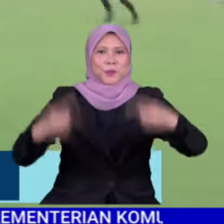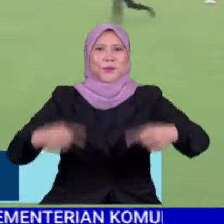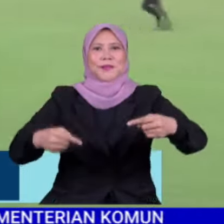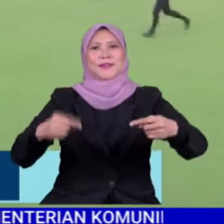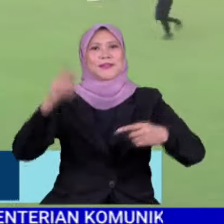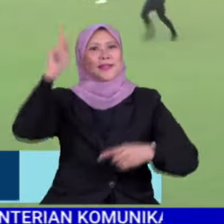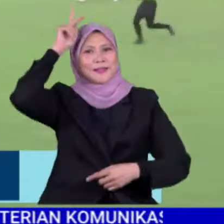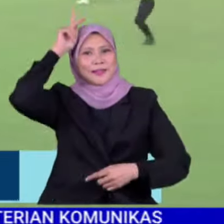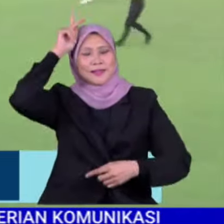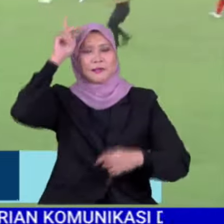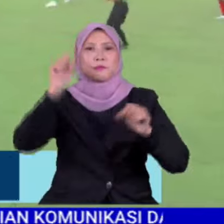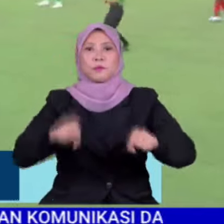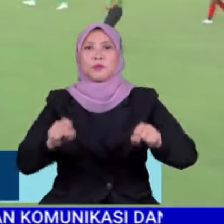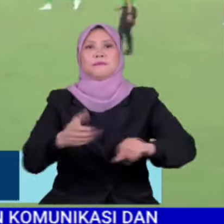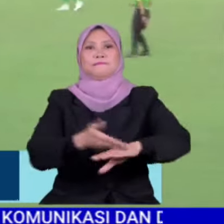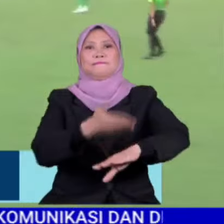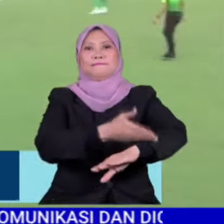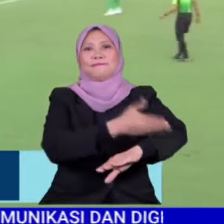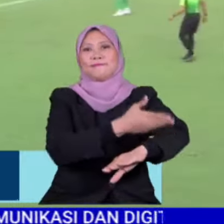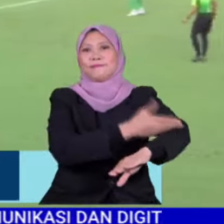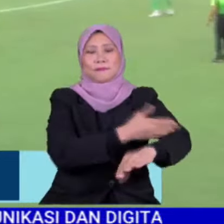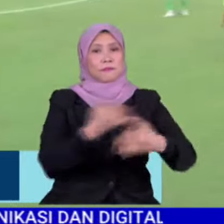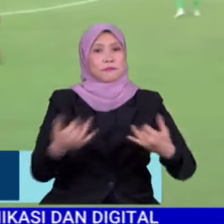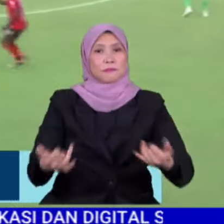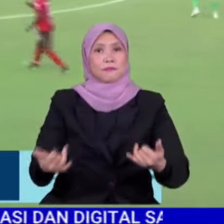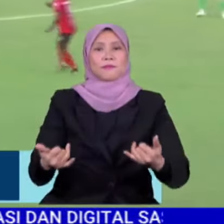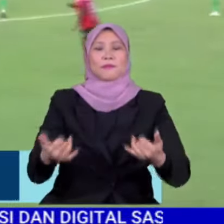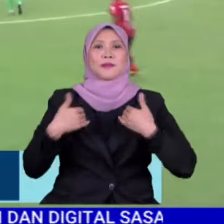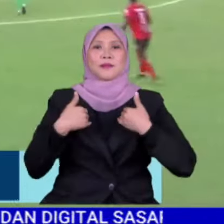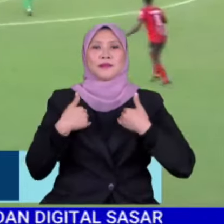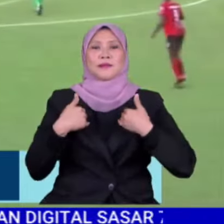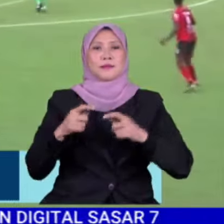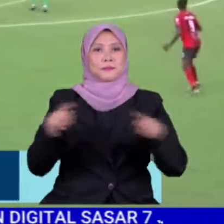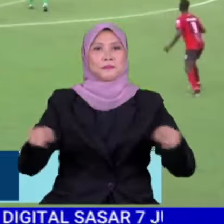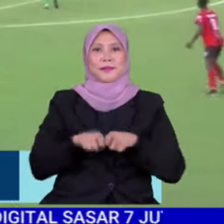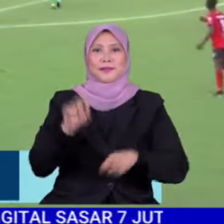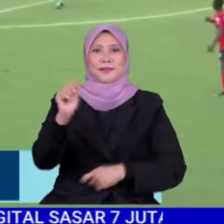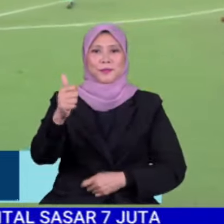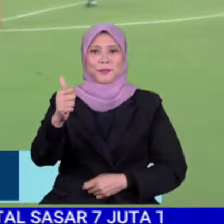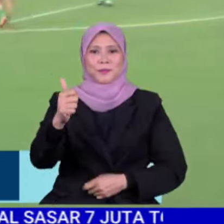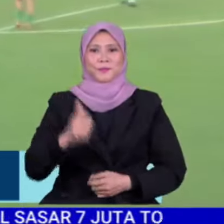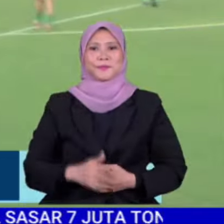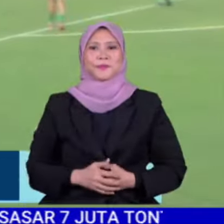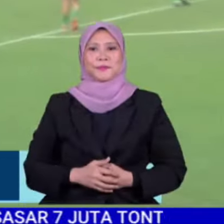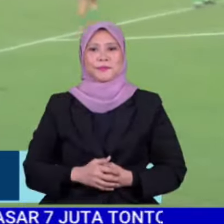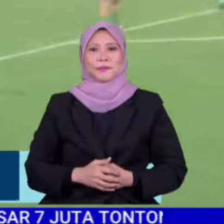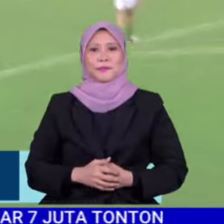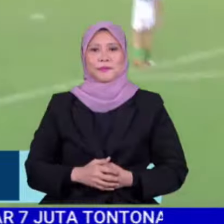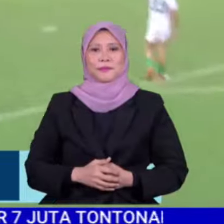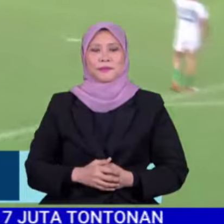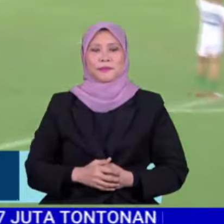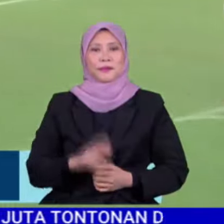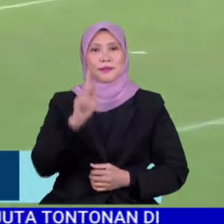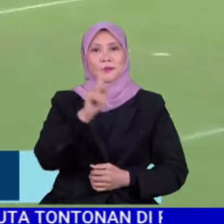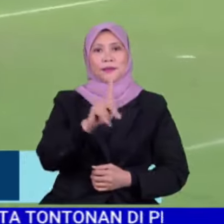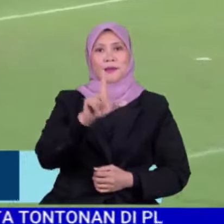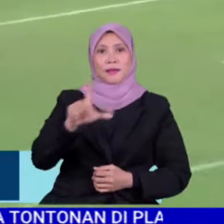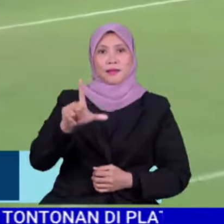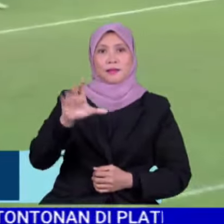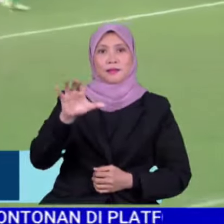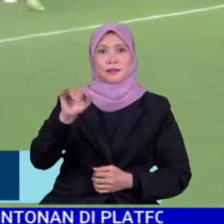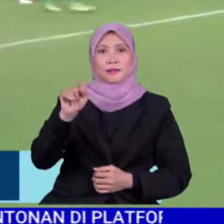untuk memperbaiki kedudukan liga yang sekarang ini berada di tangga ke-10. Sementara itu, buat KL City